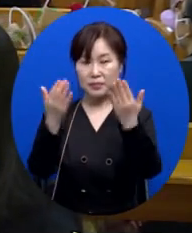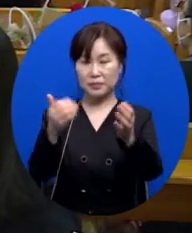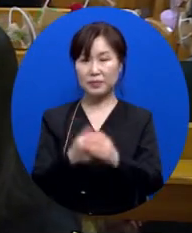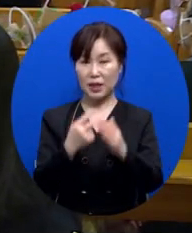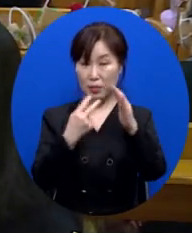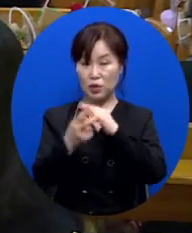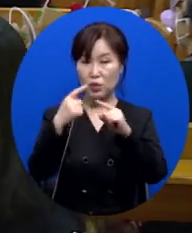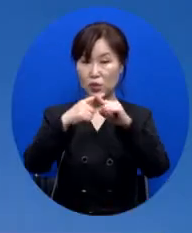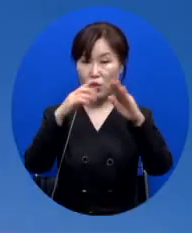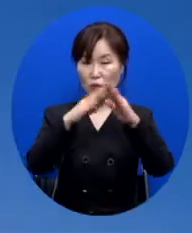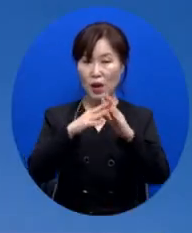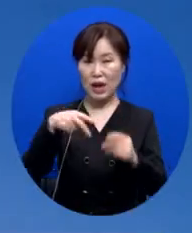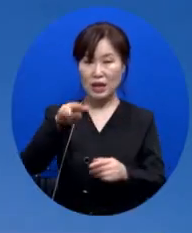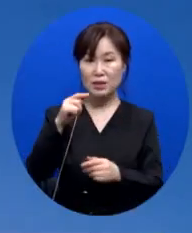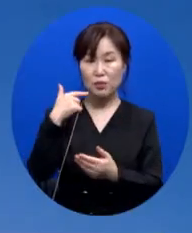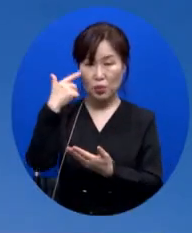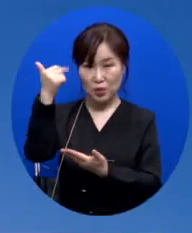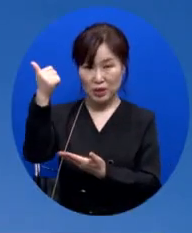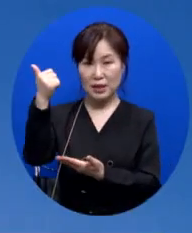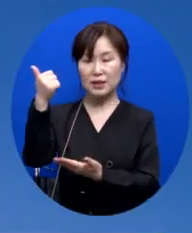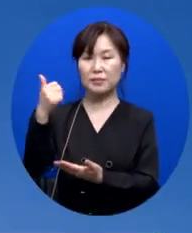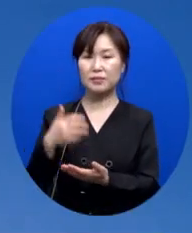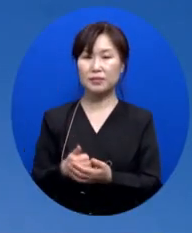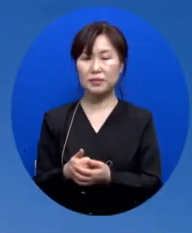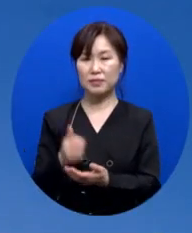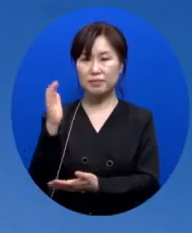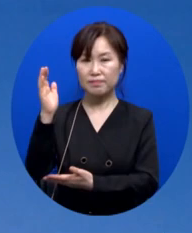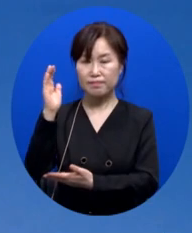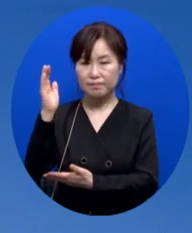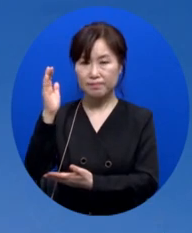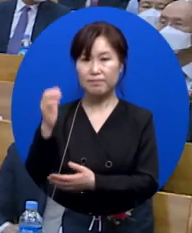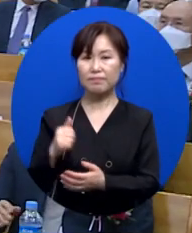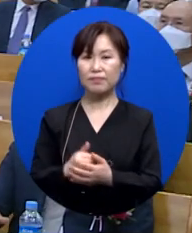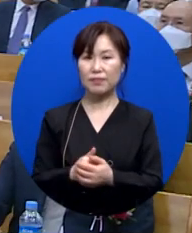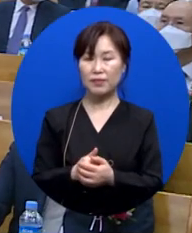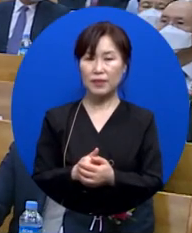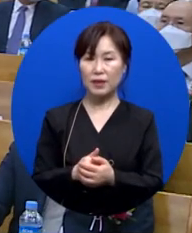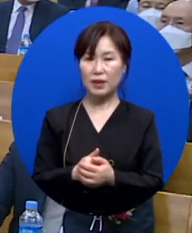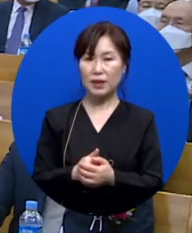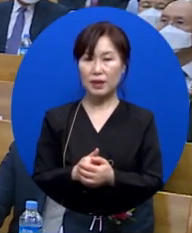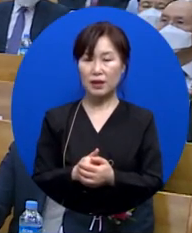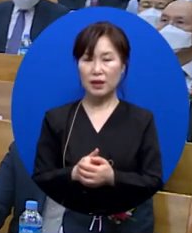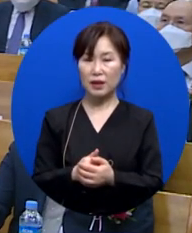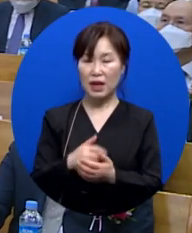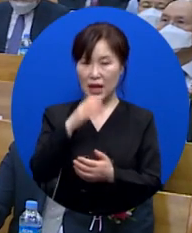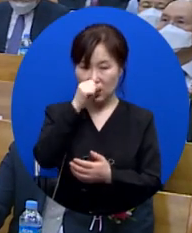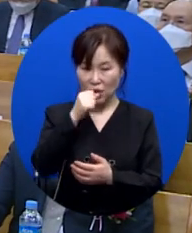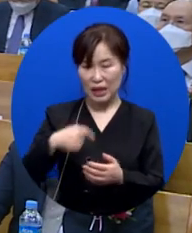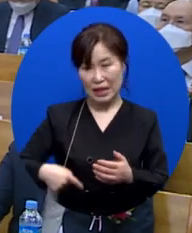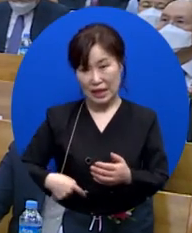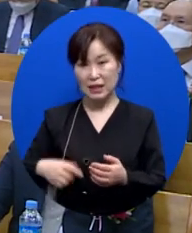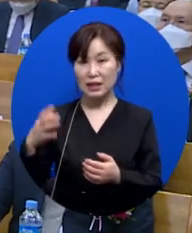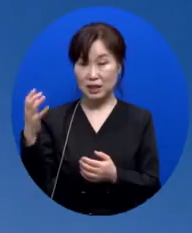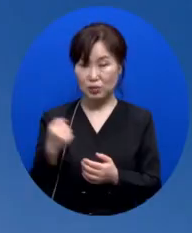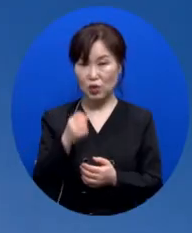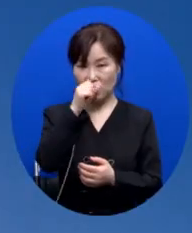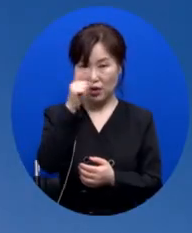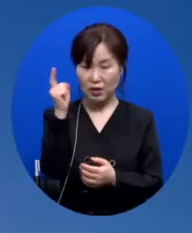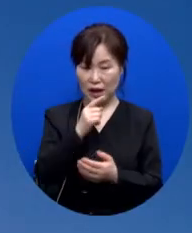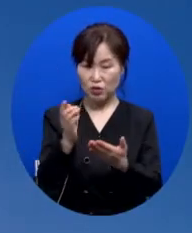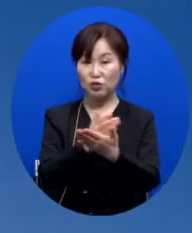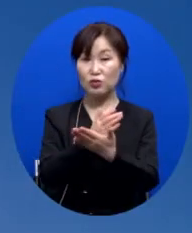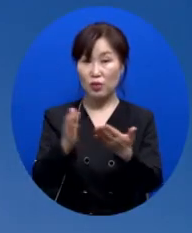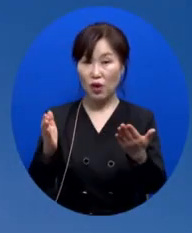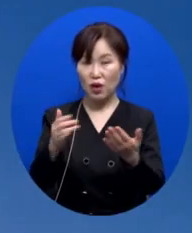비정규 배신 용수 목사의 집례로 열린 감사의 대해서 죽 빽 교패 김신일 목사 는 선한 양심으로 선과 악을 구별하고